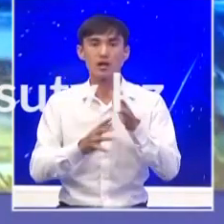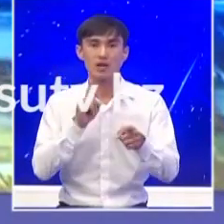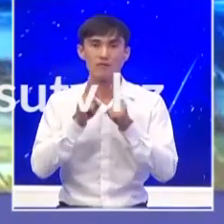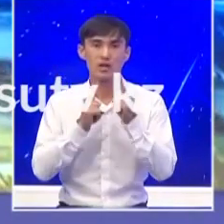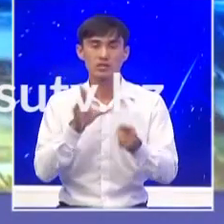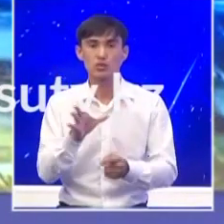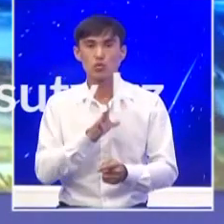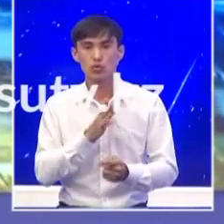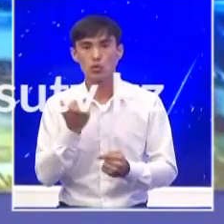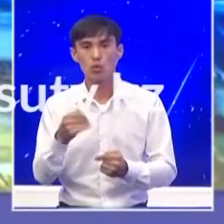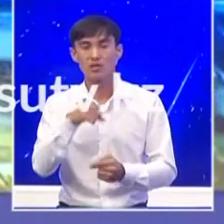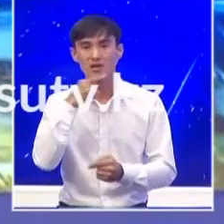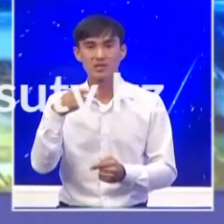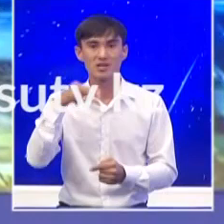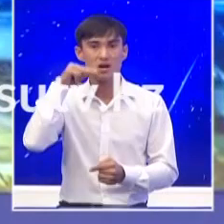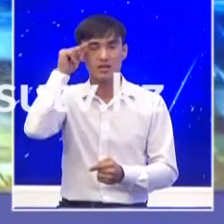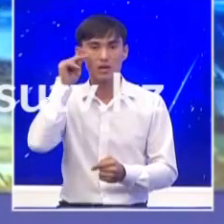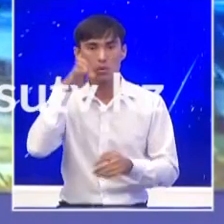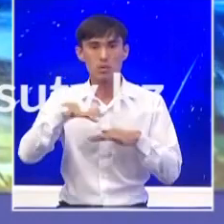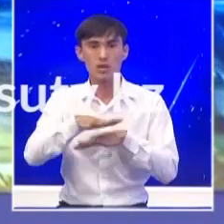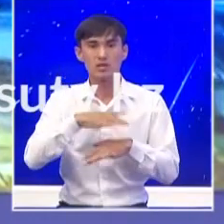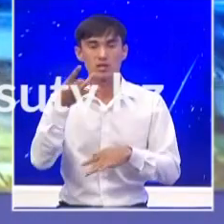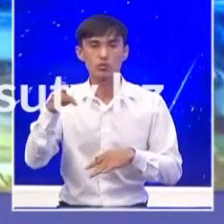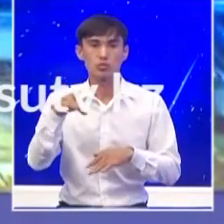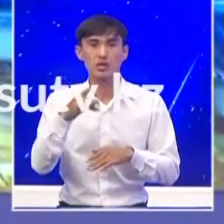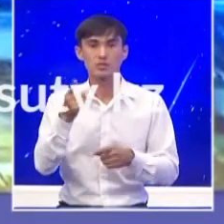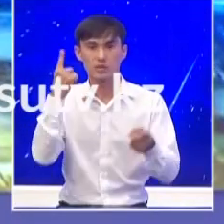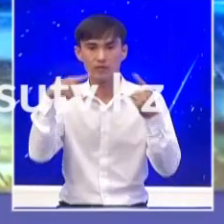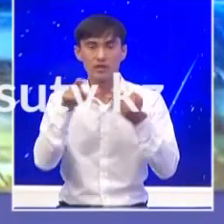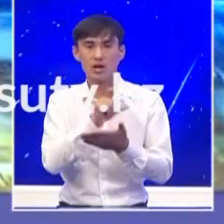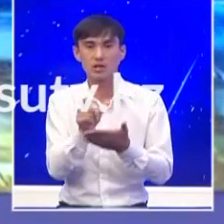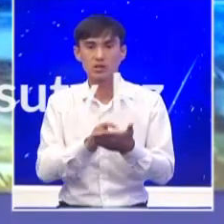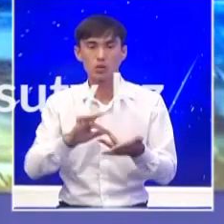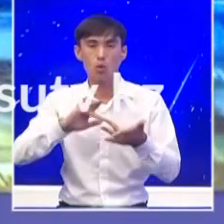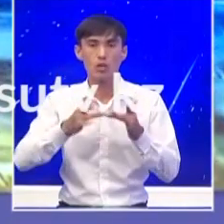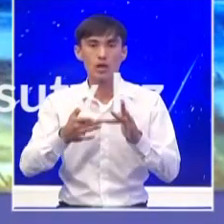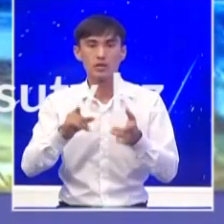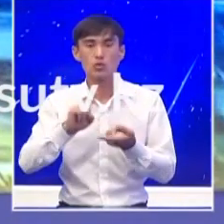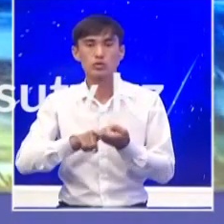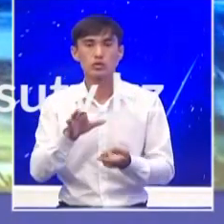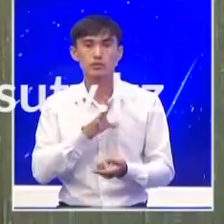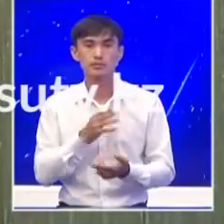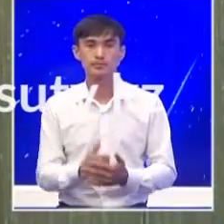конференция өтті. Оған Ресей, Қытай мемлекеті мен республикамыздың әдебиет өкілдері онлайн қосылды.